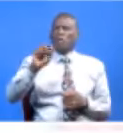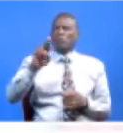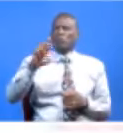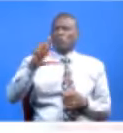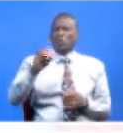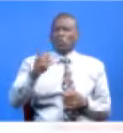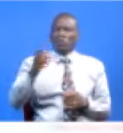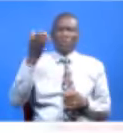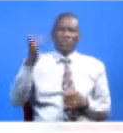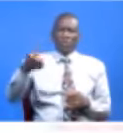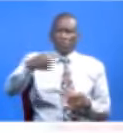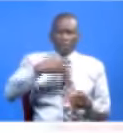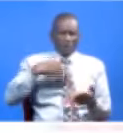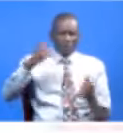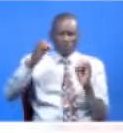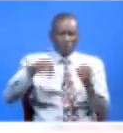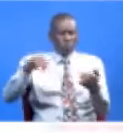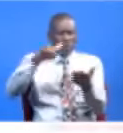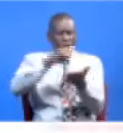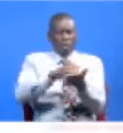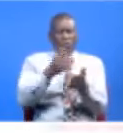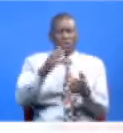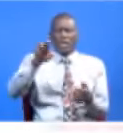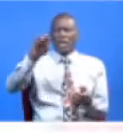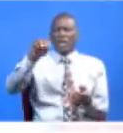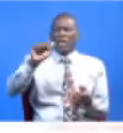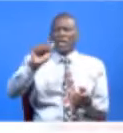Tumejenga pale airport mpya.